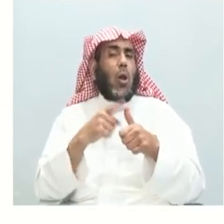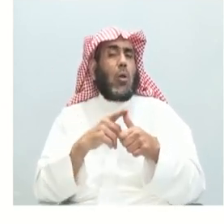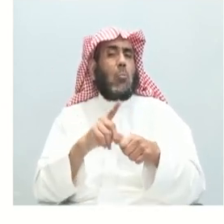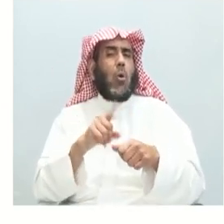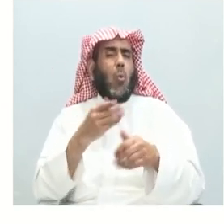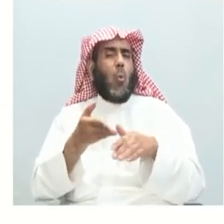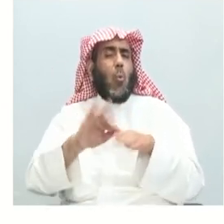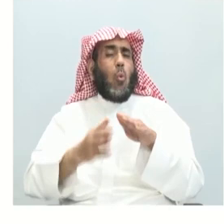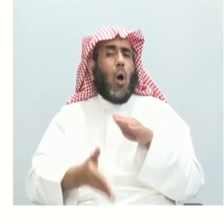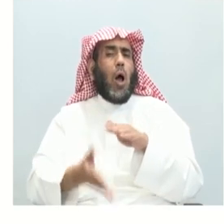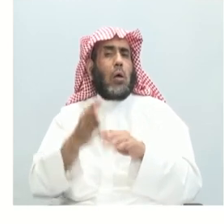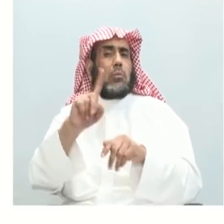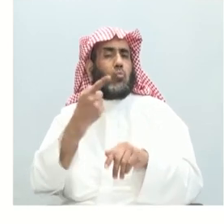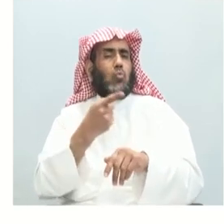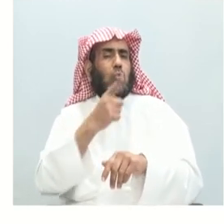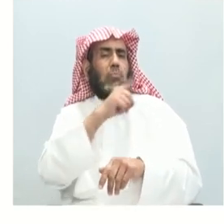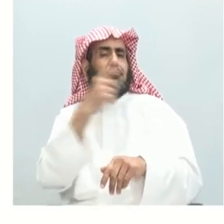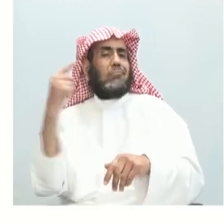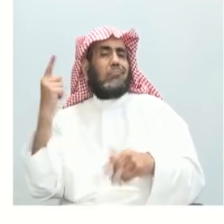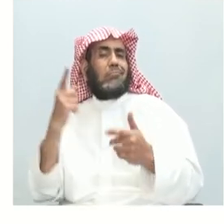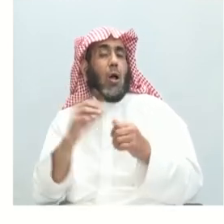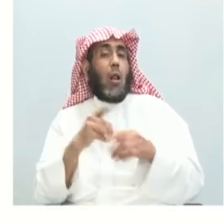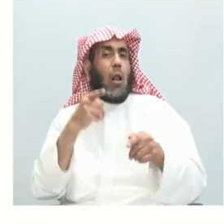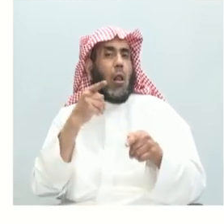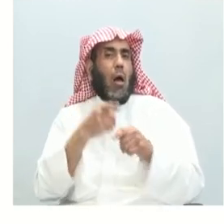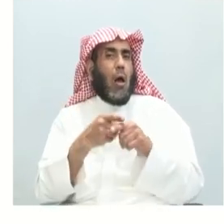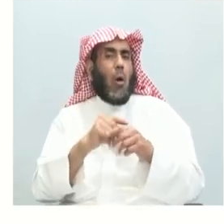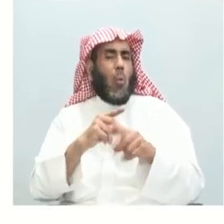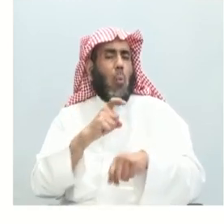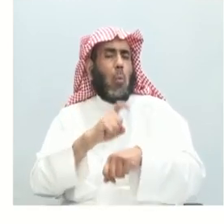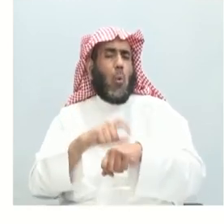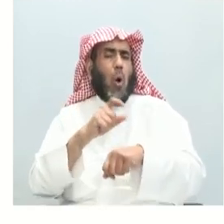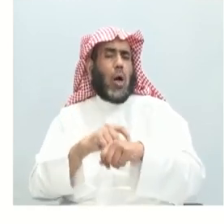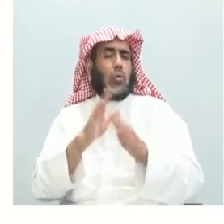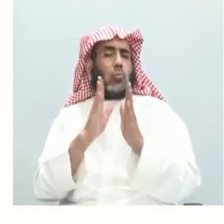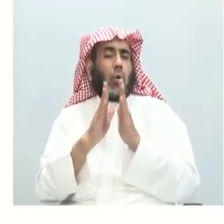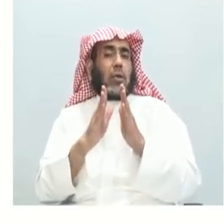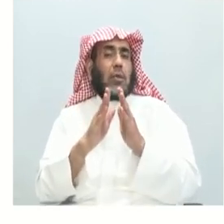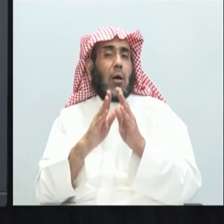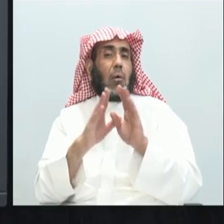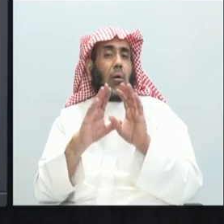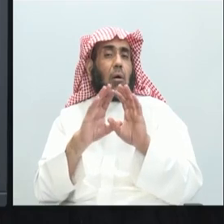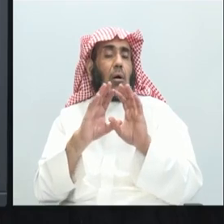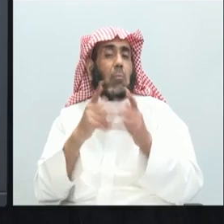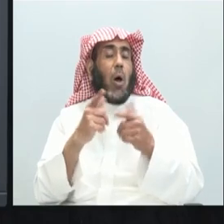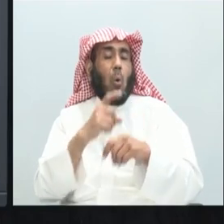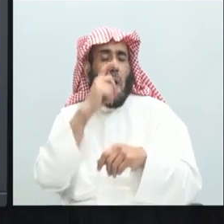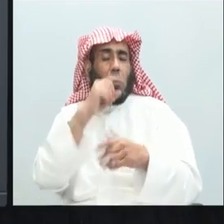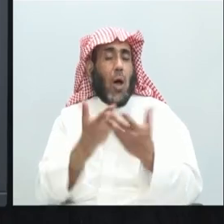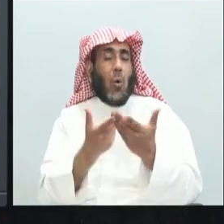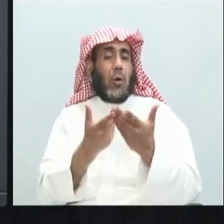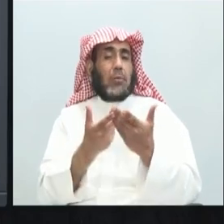يحاسب عليه العبد لها مواقيت محدده فقلنا ما هو هذا الواجب من